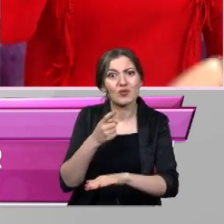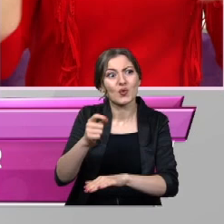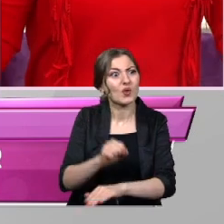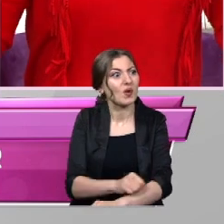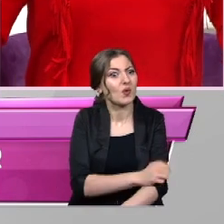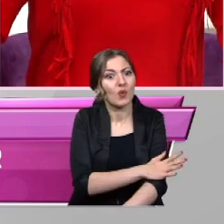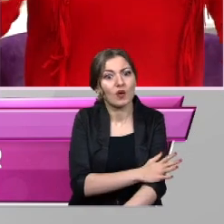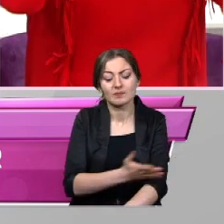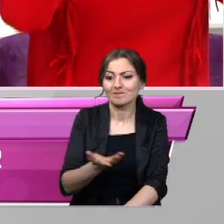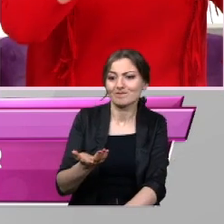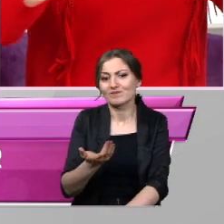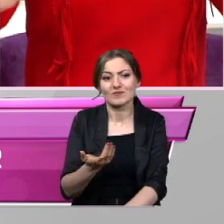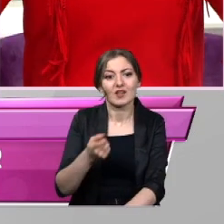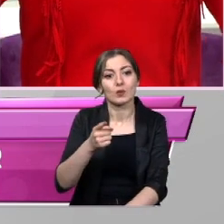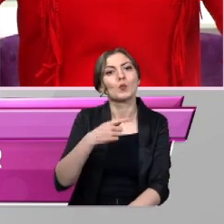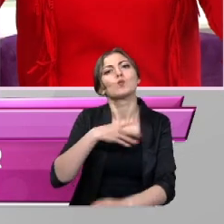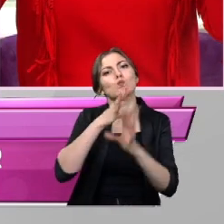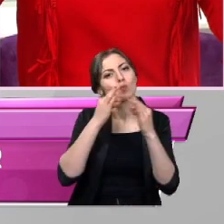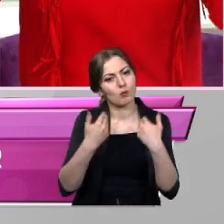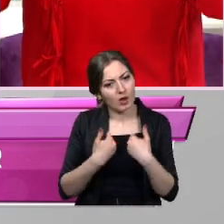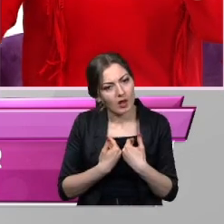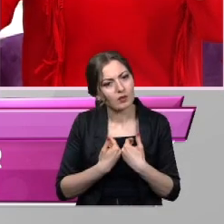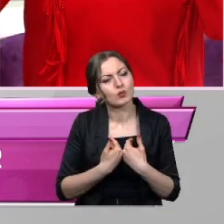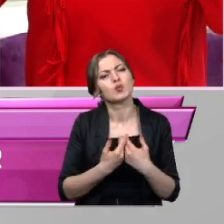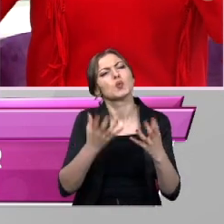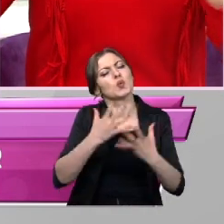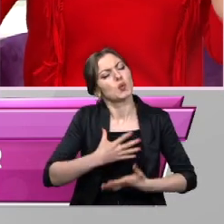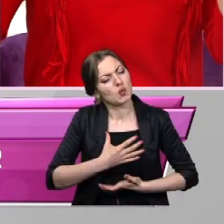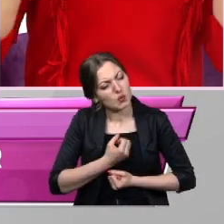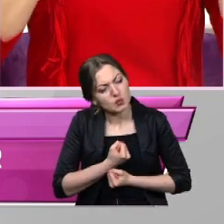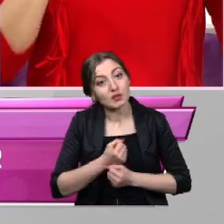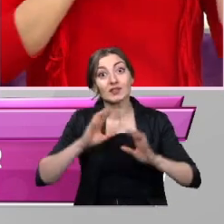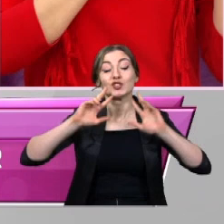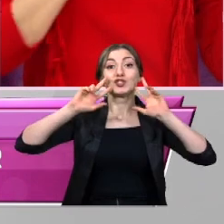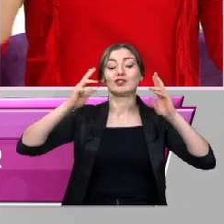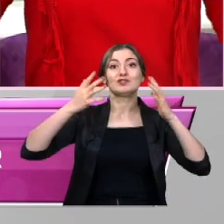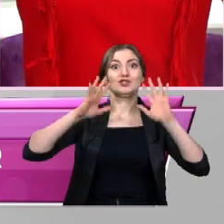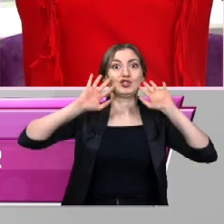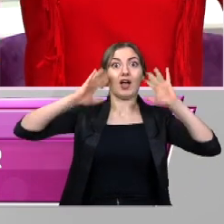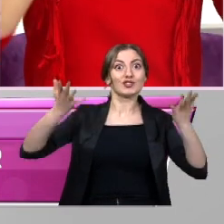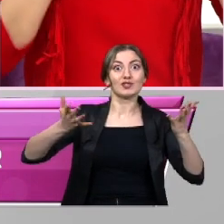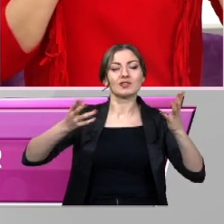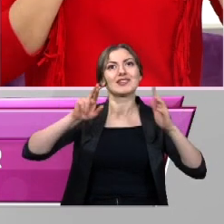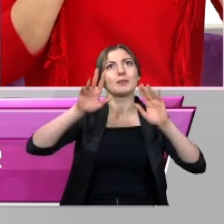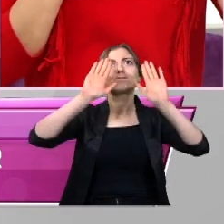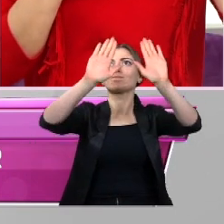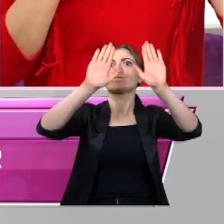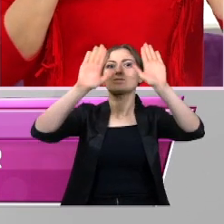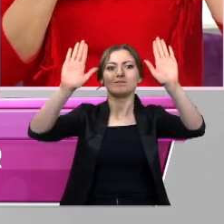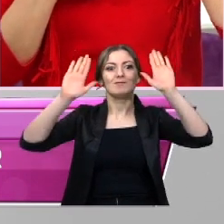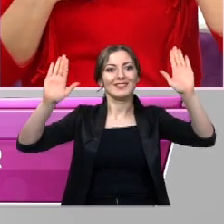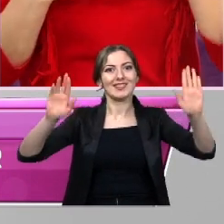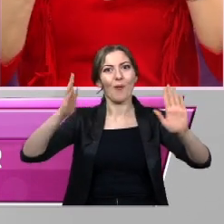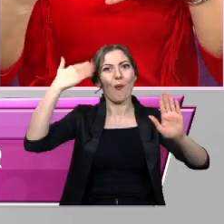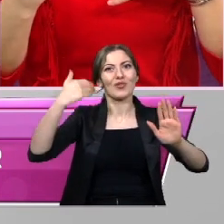mesela Duygu yüzleri öğreniyorlar işte mutluyuz işte üzgün yüz Şaşkın yüz bu işte böyle yapıp asıyorlar kolye